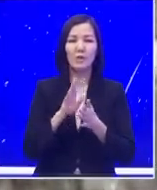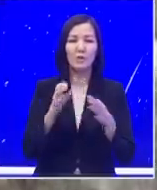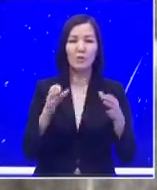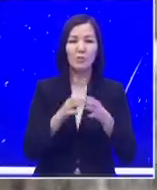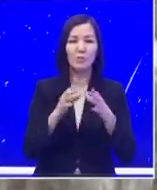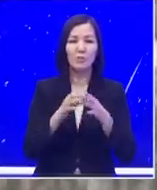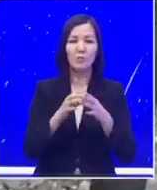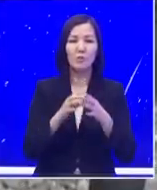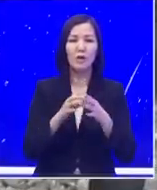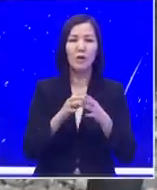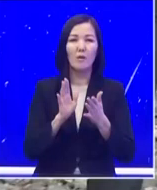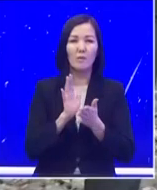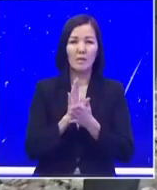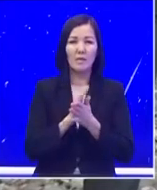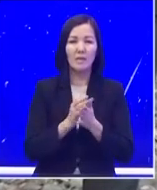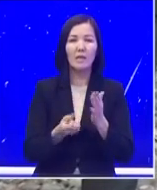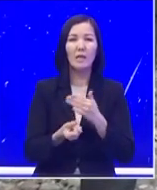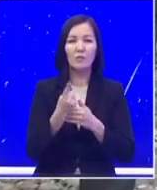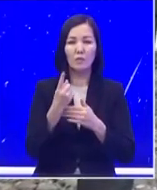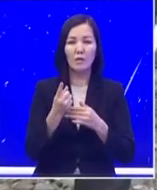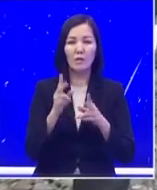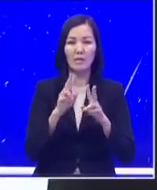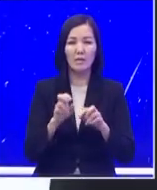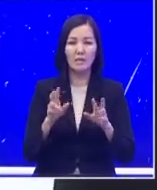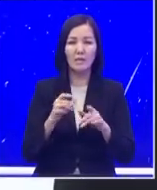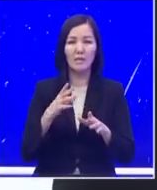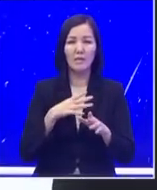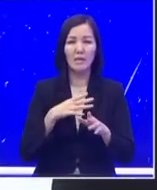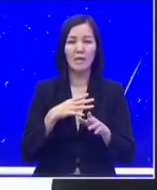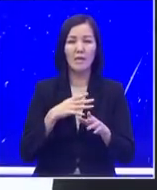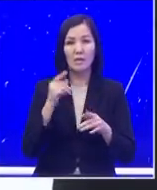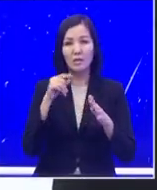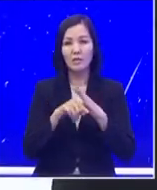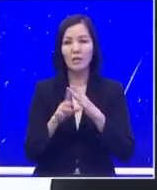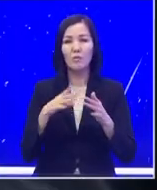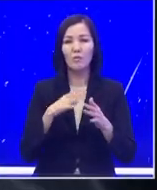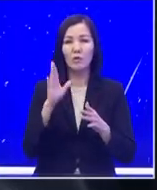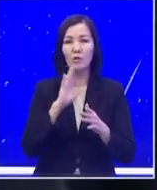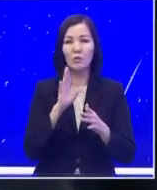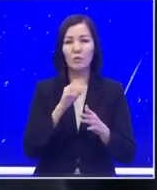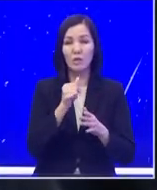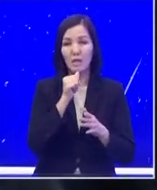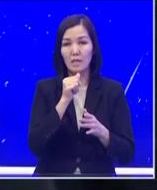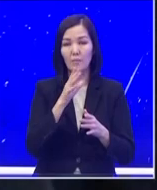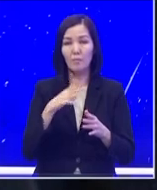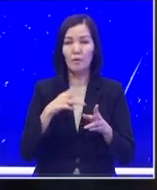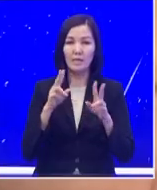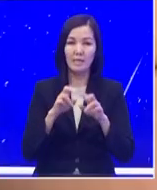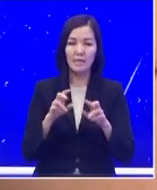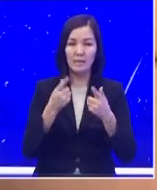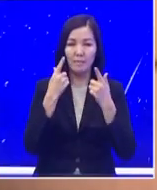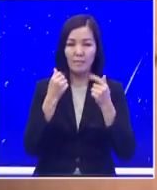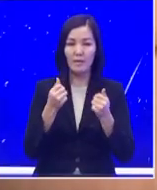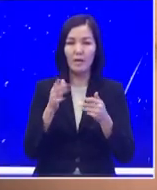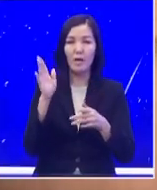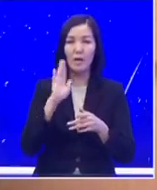ауыз судың неден бүлінгенін анықтамақ болып, тау ішіндегі бөгеттерге барды. Ыдысқа құйып татып көрді, тексеріп білді.